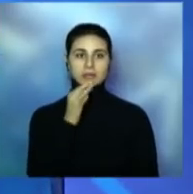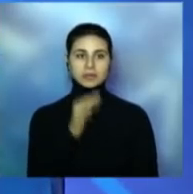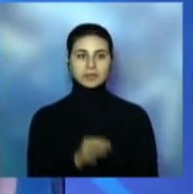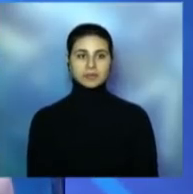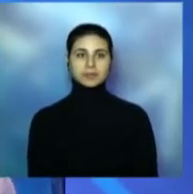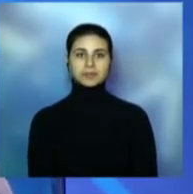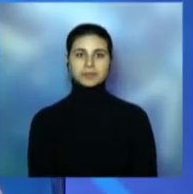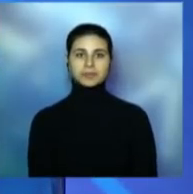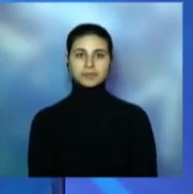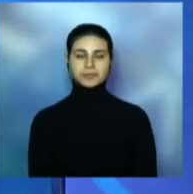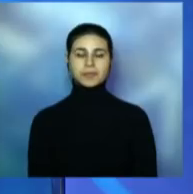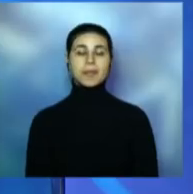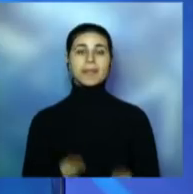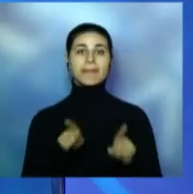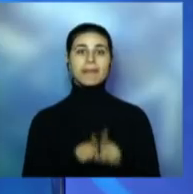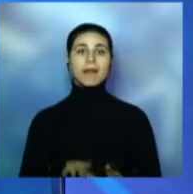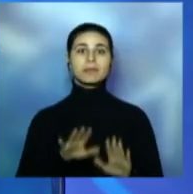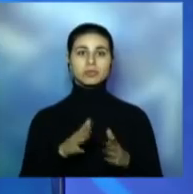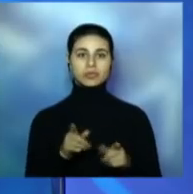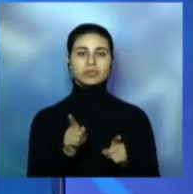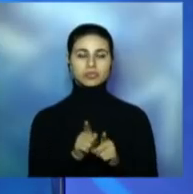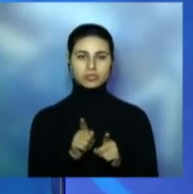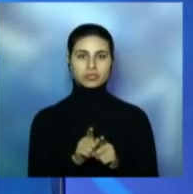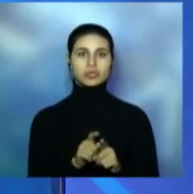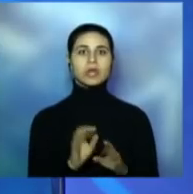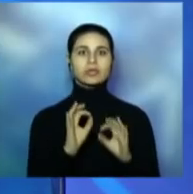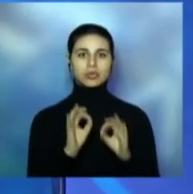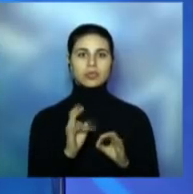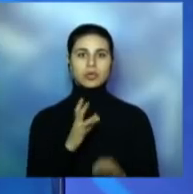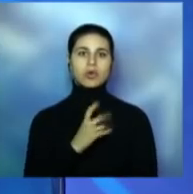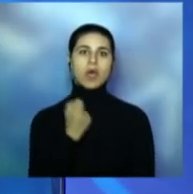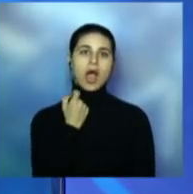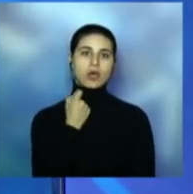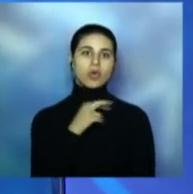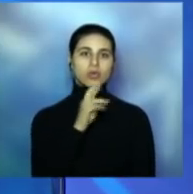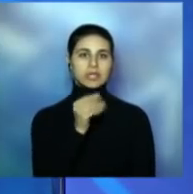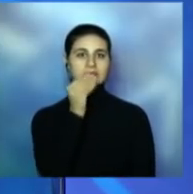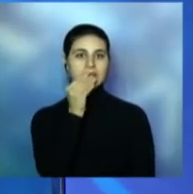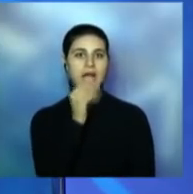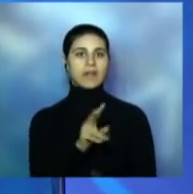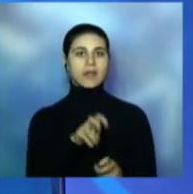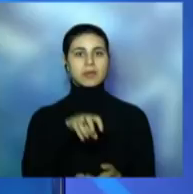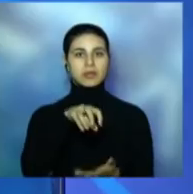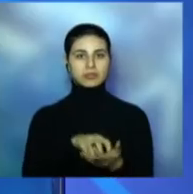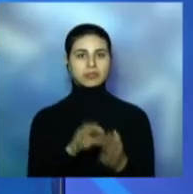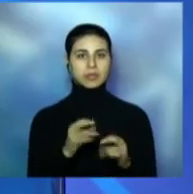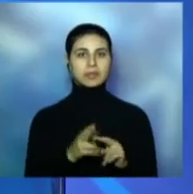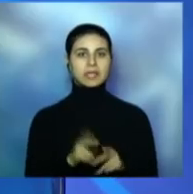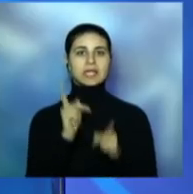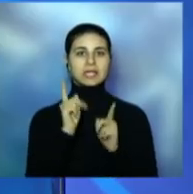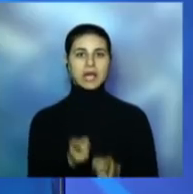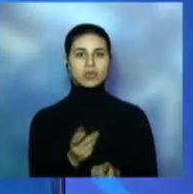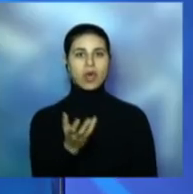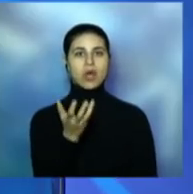ამ შემთხვევაში. აგრეთვე ჩვენ გთავაზობთ დოზირებულად მიირთვათ ალკოჰოლით და ზოგადად საკვებით. ეს ნატურალური